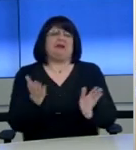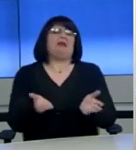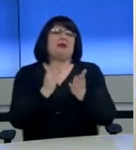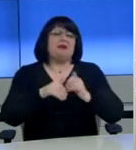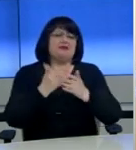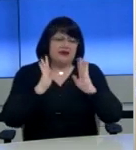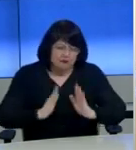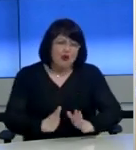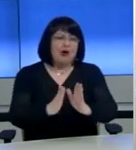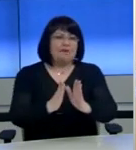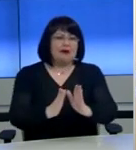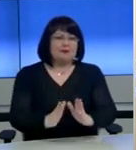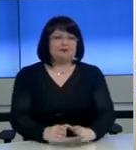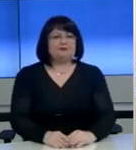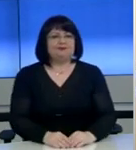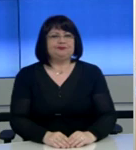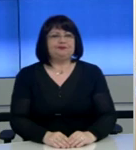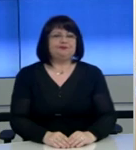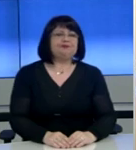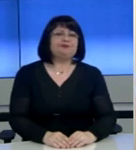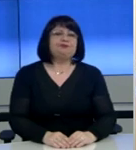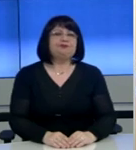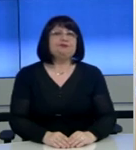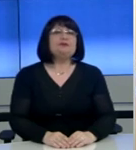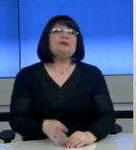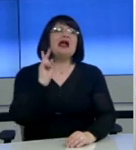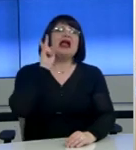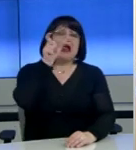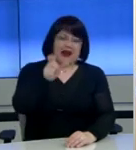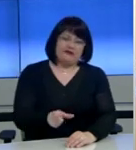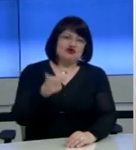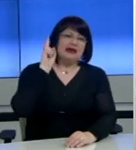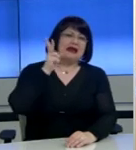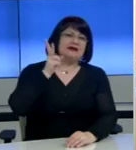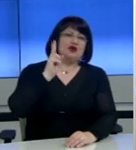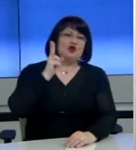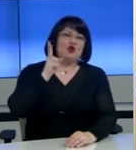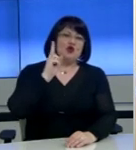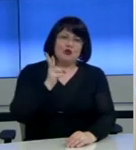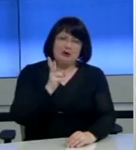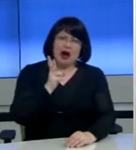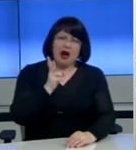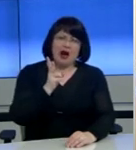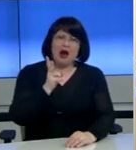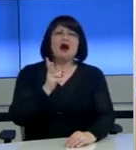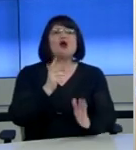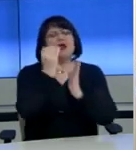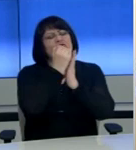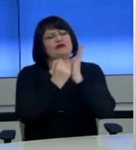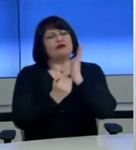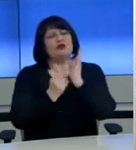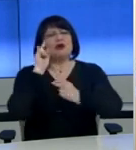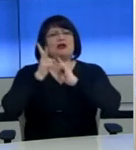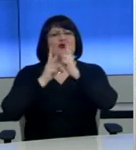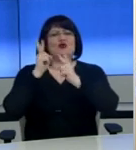λεπτομέρειες. Αφού λοιπόν έχετε βρει κατηγορούμενο, δεν θα κολλήσετε στην έλλειψη κατηγορητηρίου. Θα